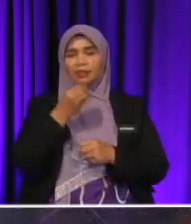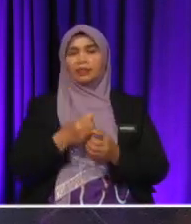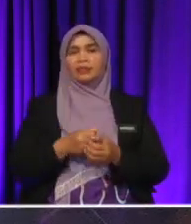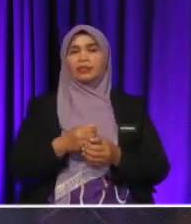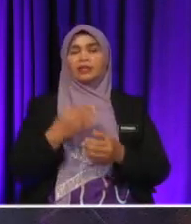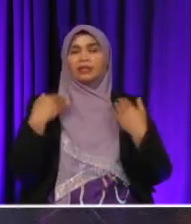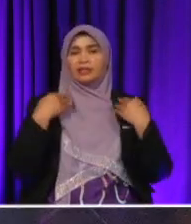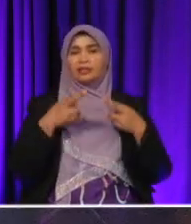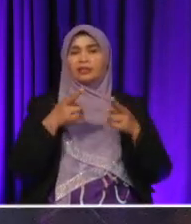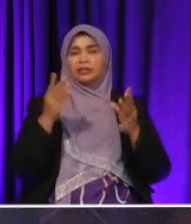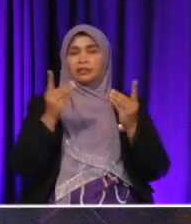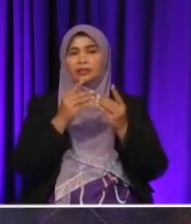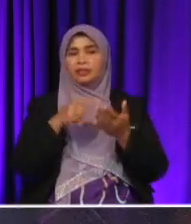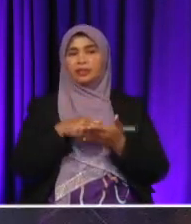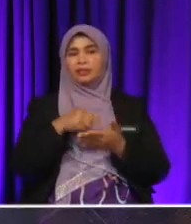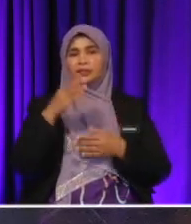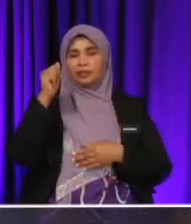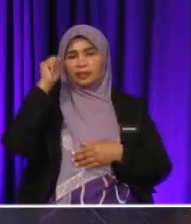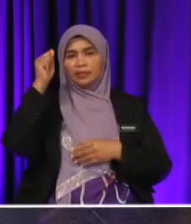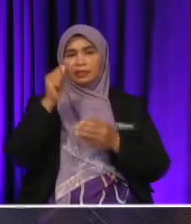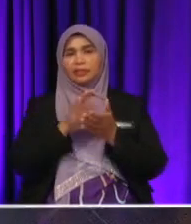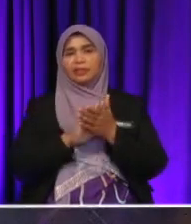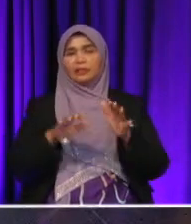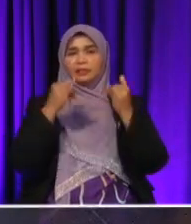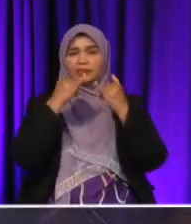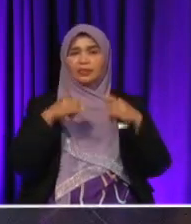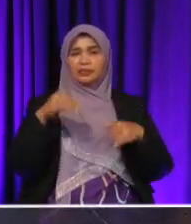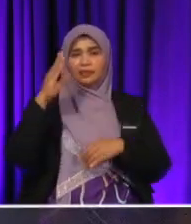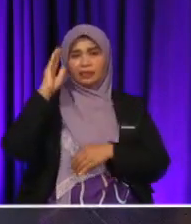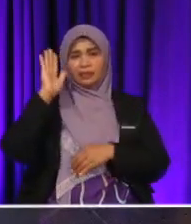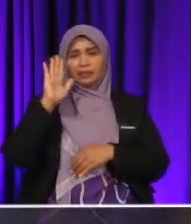dengan itu Assalamualaikum dan salam sejahtera bye